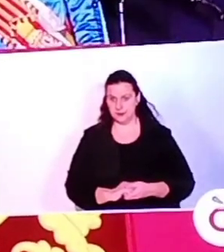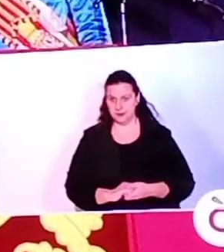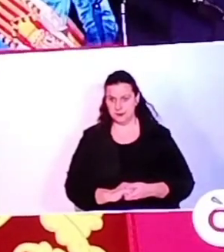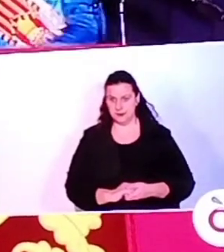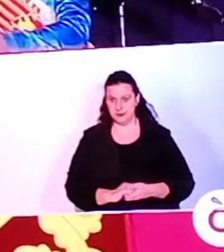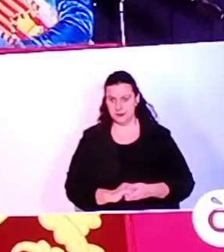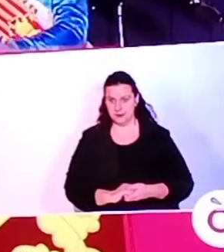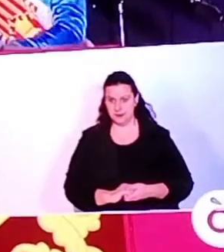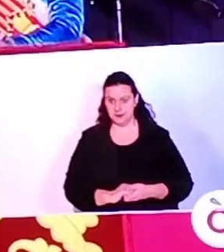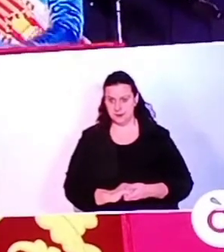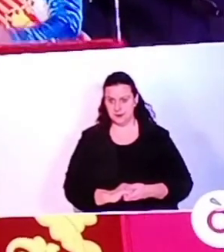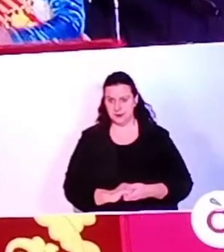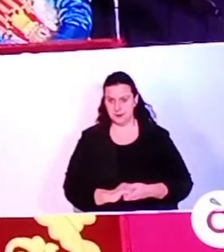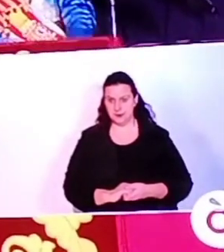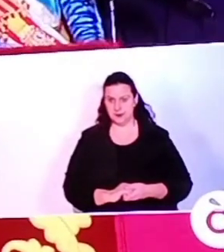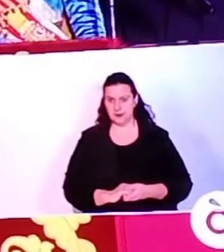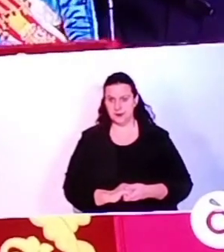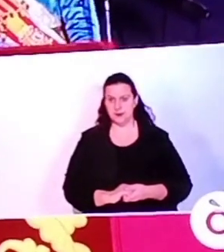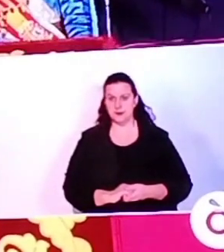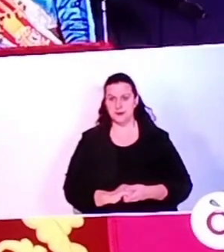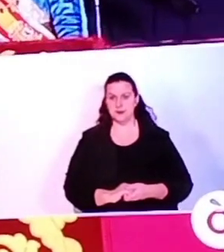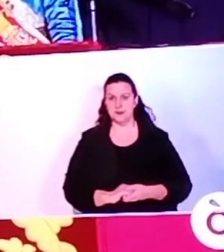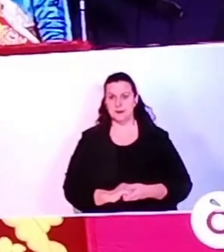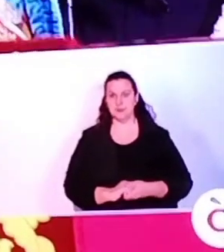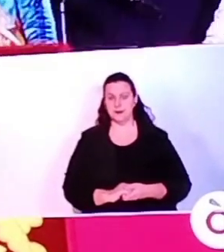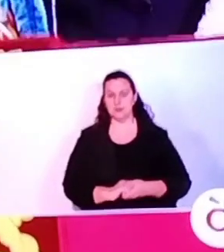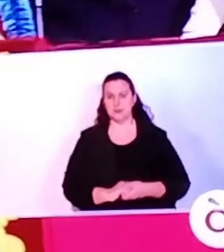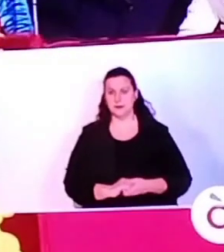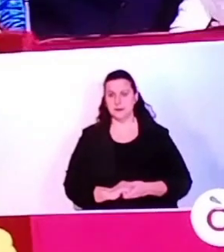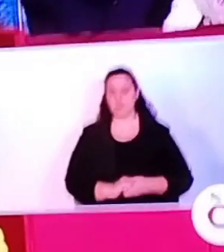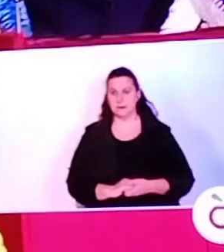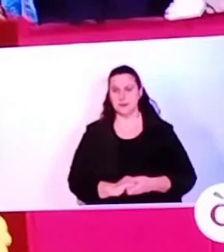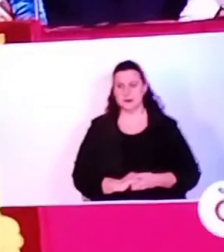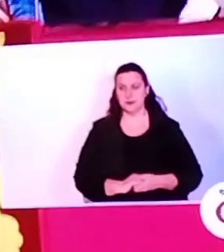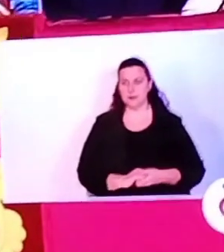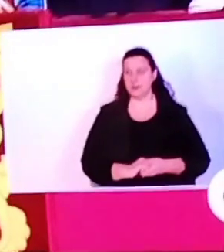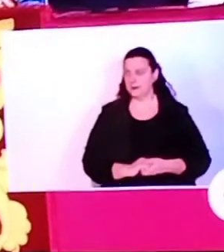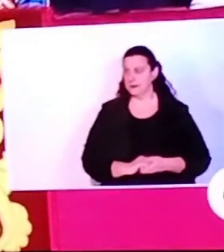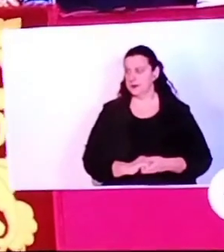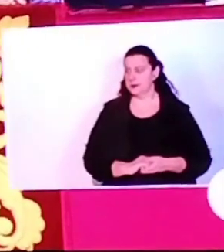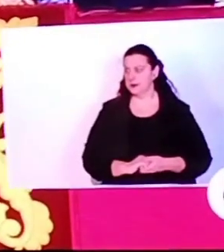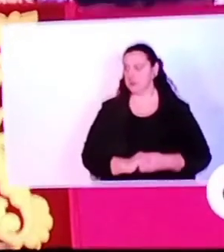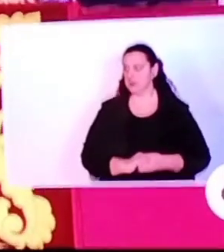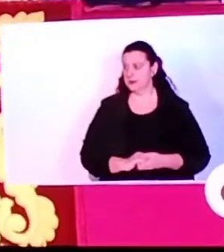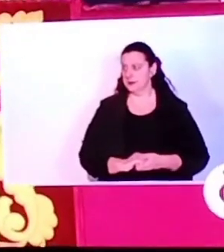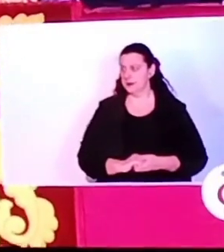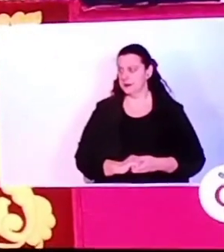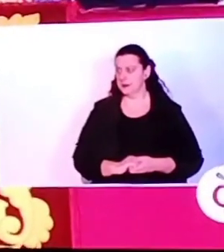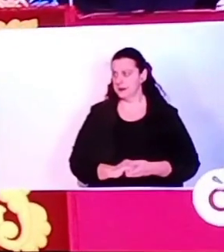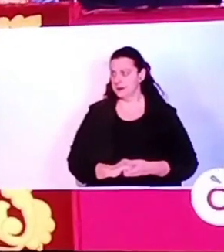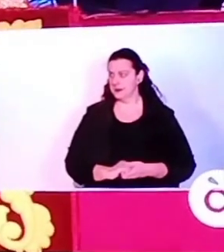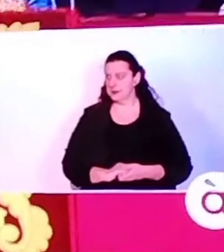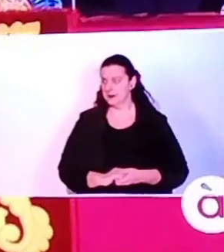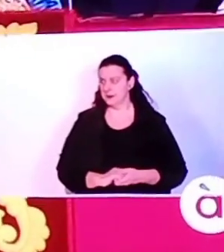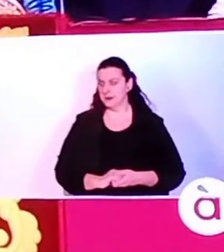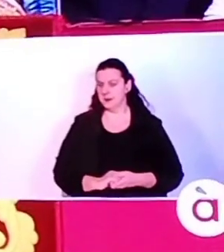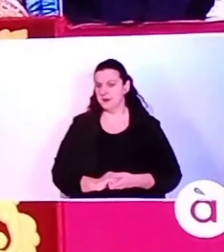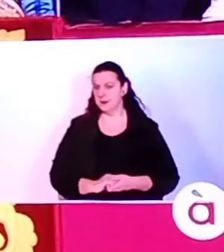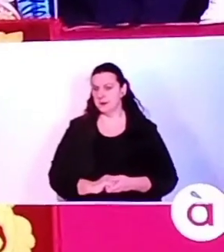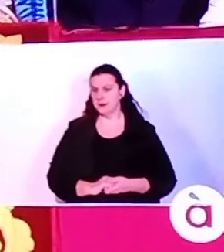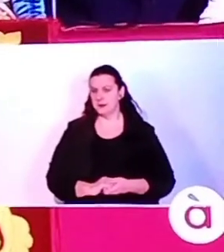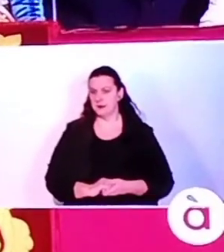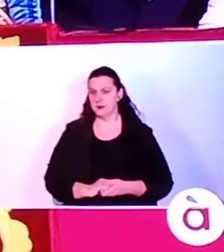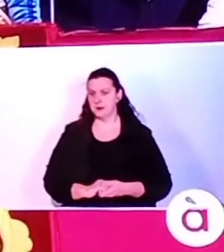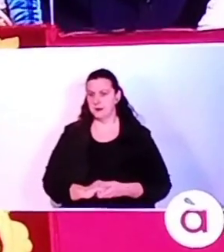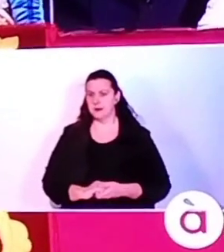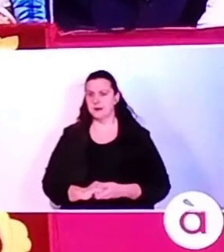El que està passant en esta crida, en este moment inesperat, la veritat, a les 8 i un minut, enmig del discurs, ho hem